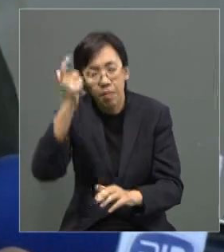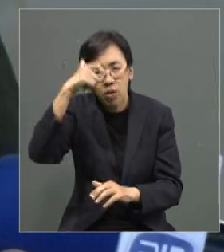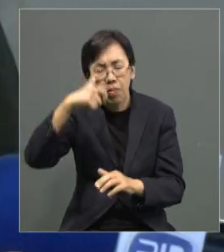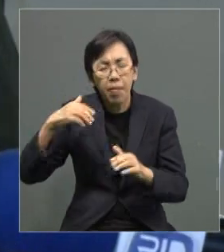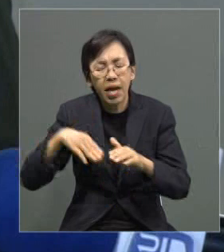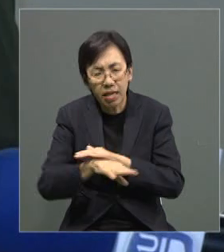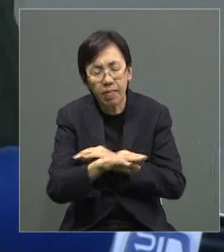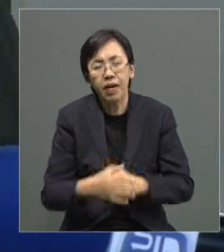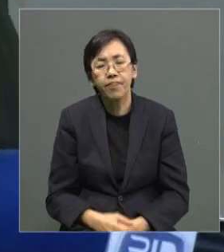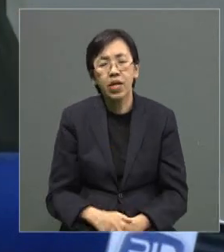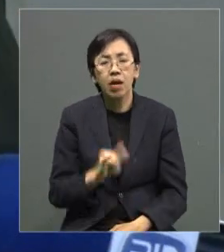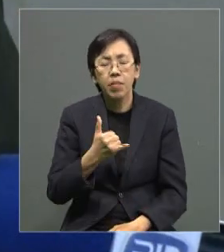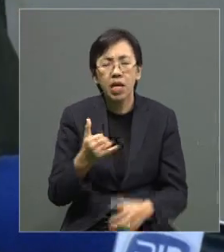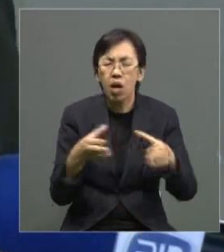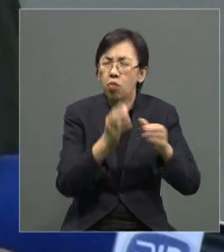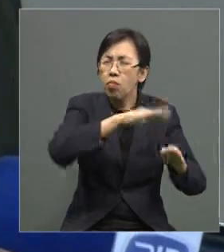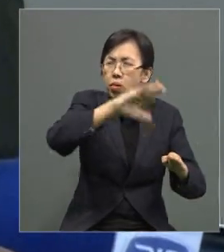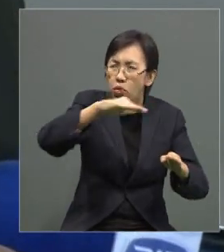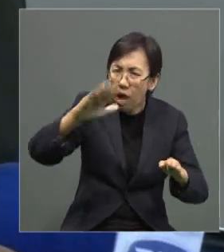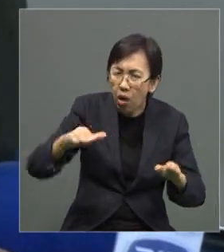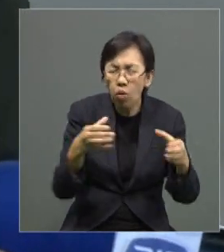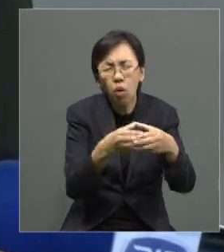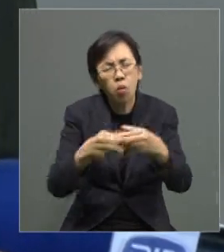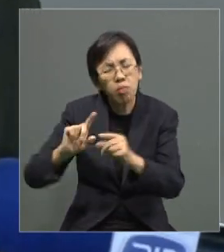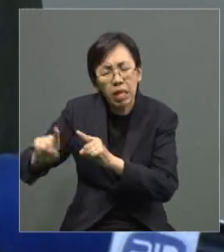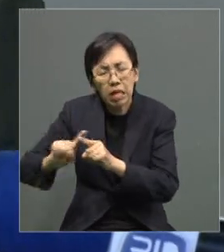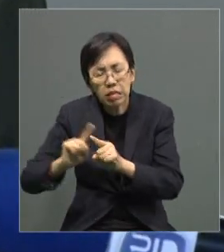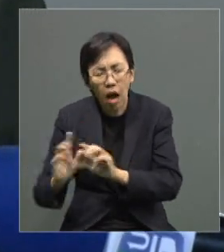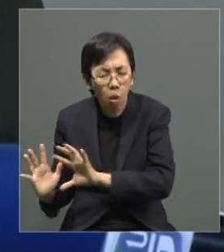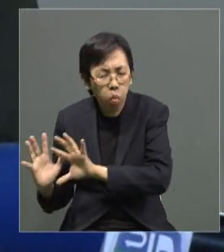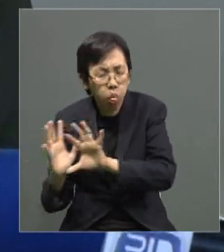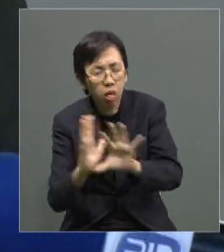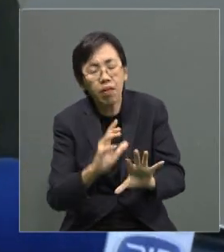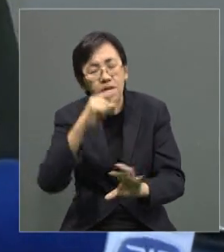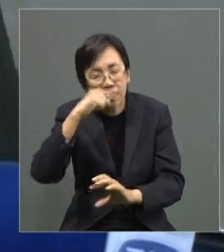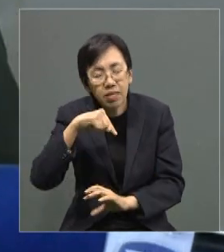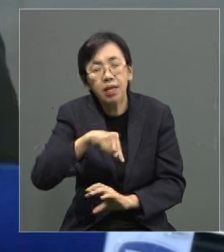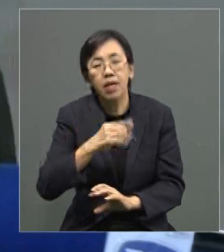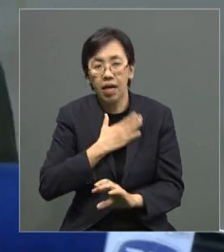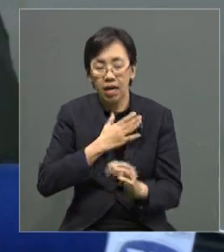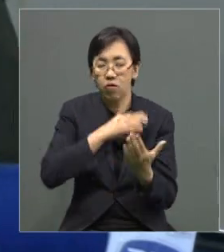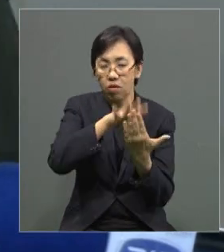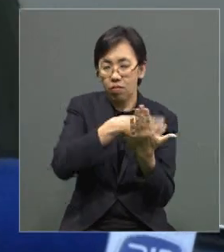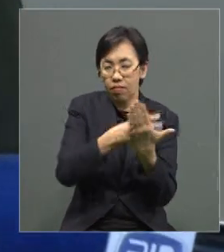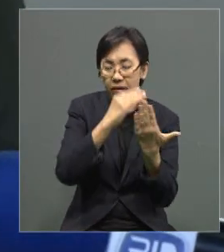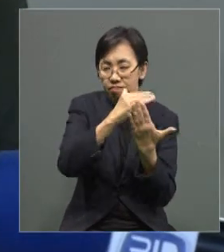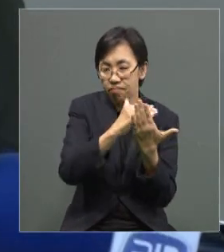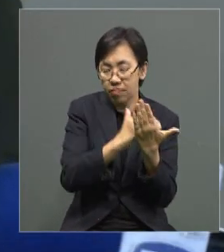ะครับแล้วก็จริงๆอาจจะเป็นชาติพันธุ์กลุ่มน้อยต่างๆเนี่ยอีกจำนวนมากอันนี้ก็เป็นสิ่งที่เราจะต้องไปวางหลักเกณฑ์กัน